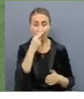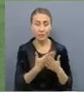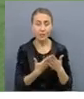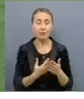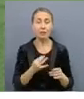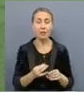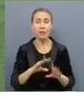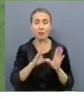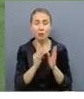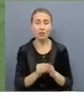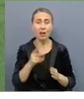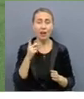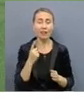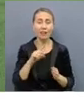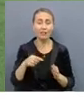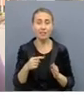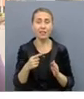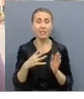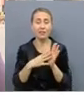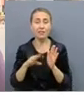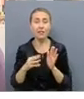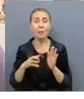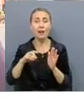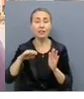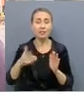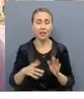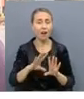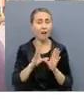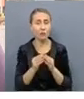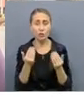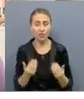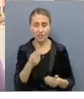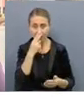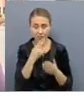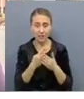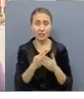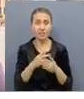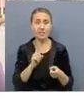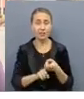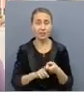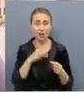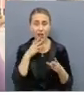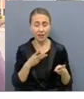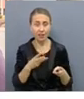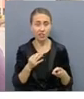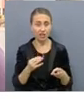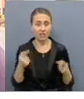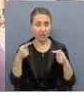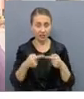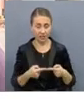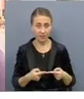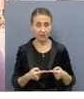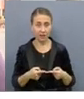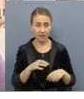объекта – 1,9 миллиарда тенге. Все зависит от отопления. Сейчас в данный момент это пересогласование идет. Отопление у нас